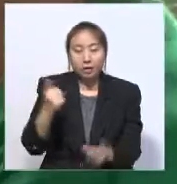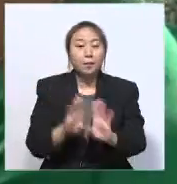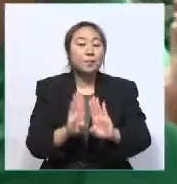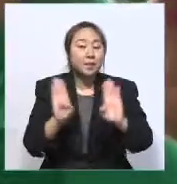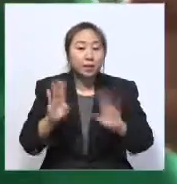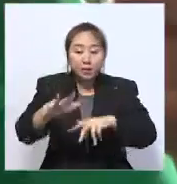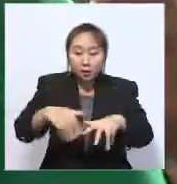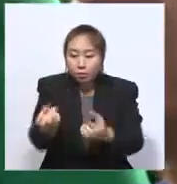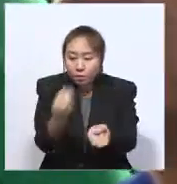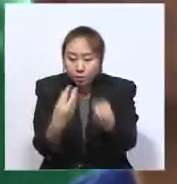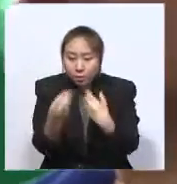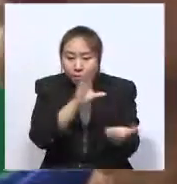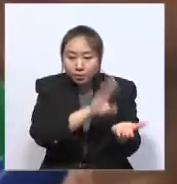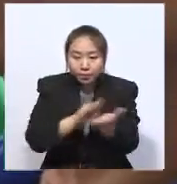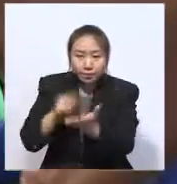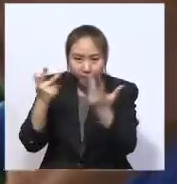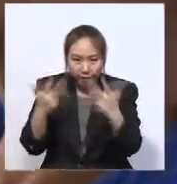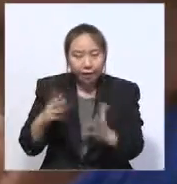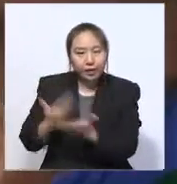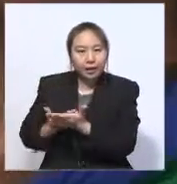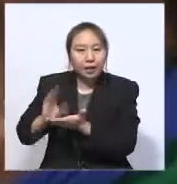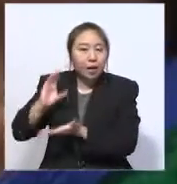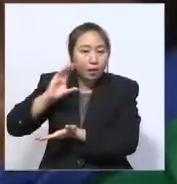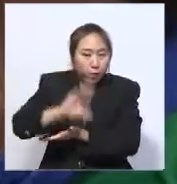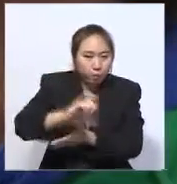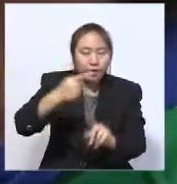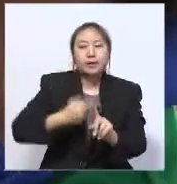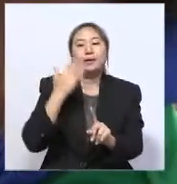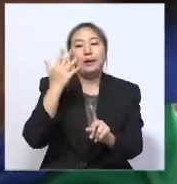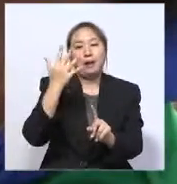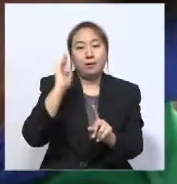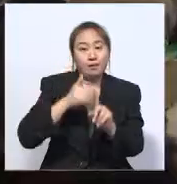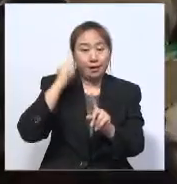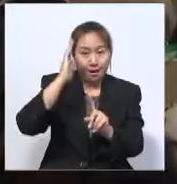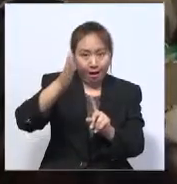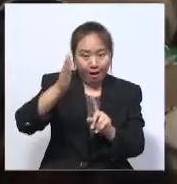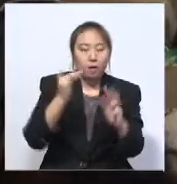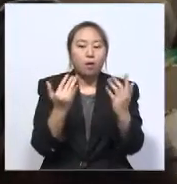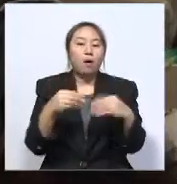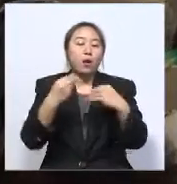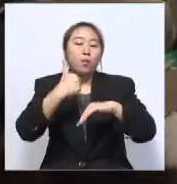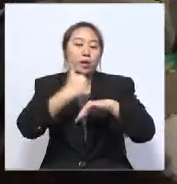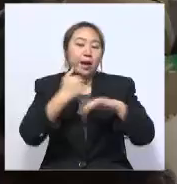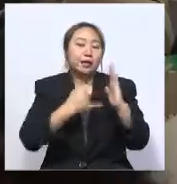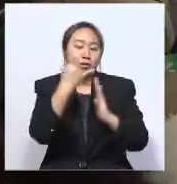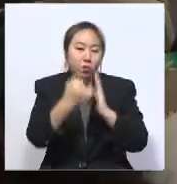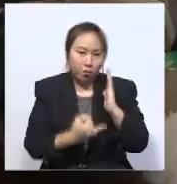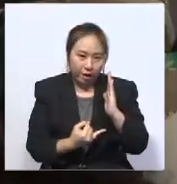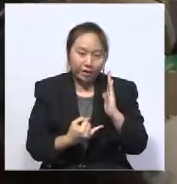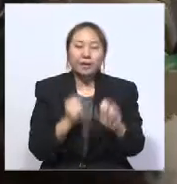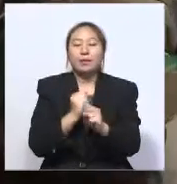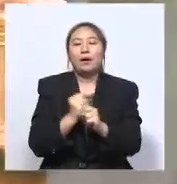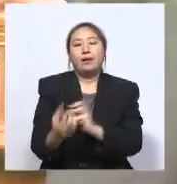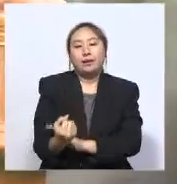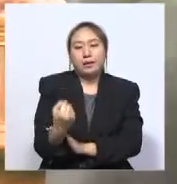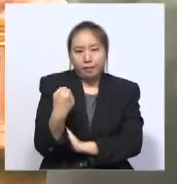จากประชาชนแล้วงบประมาณจะลงพื้นที่ในเดือนหน้าพร้อมขอให้ข้าราชการและผู้ว่าราชการจังหวัดทำหน้าที่อย่างเข้มแข็